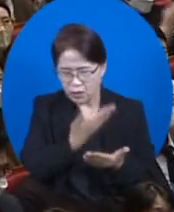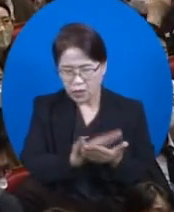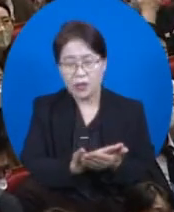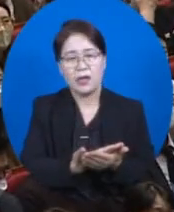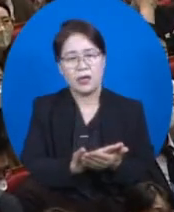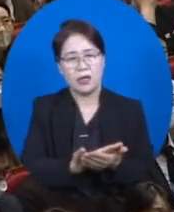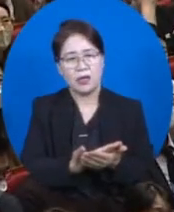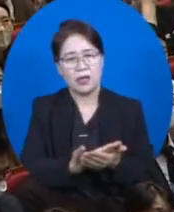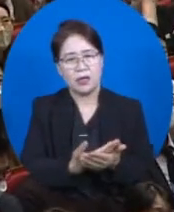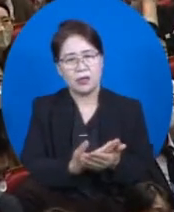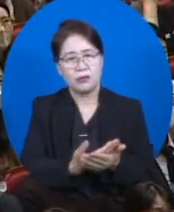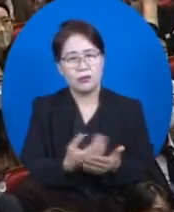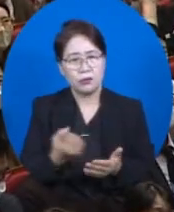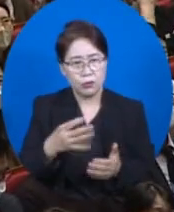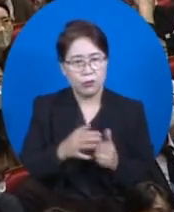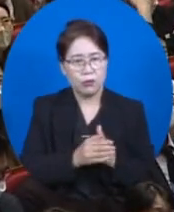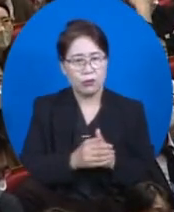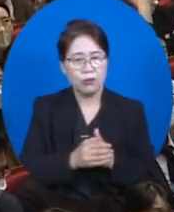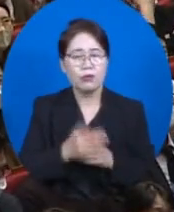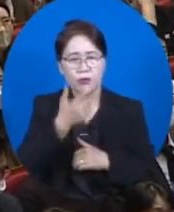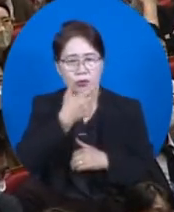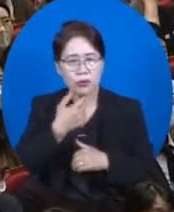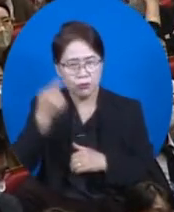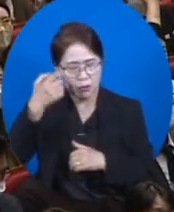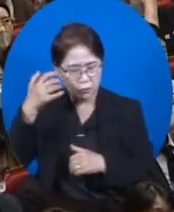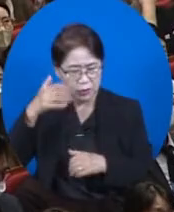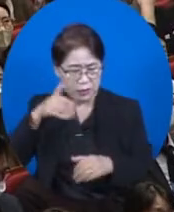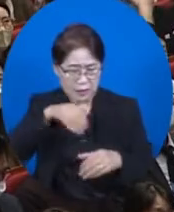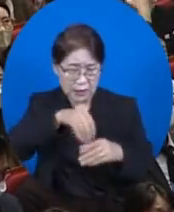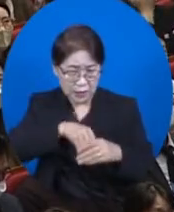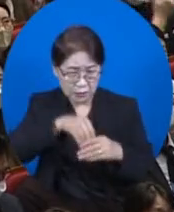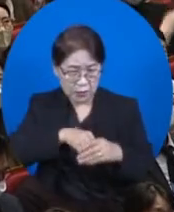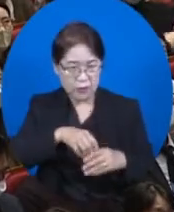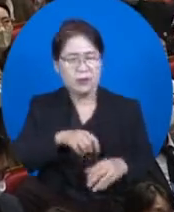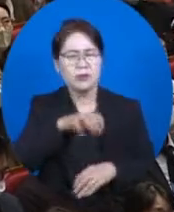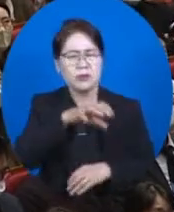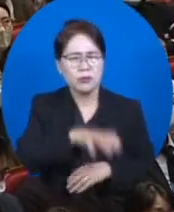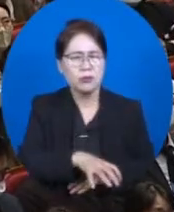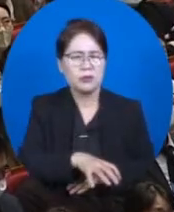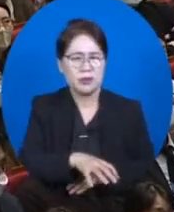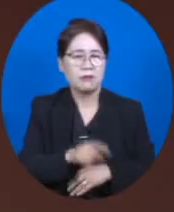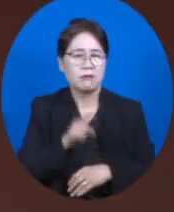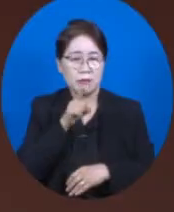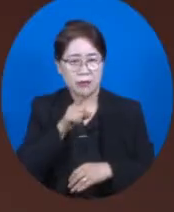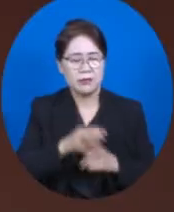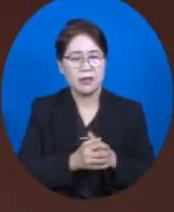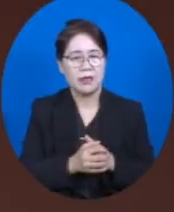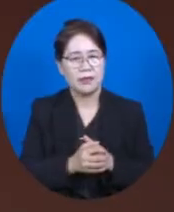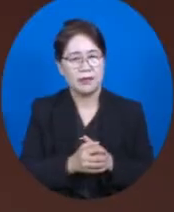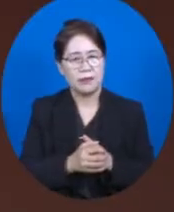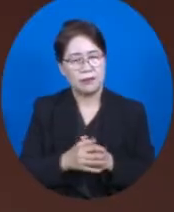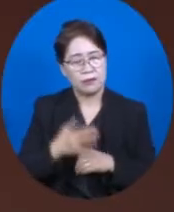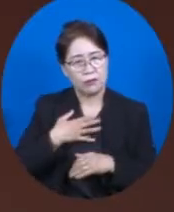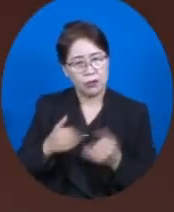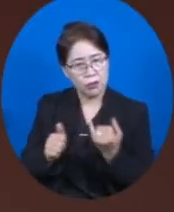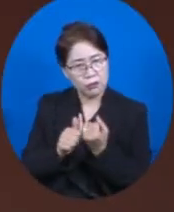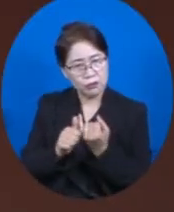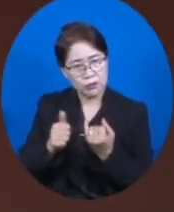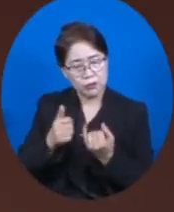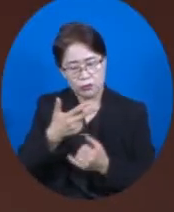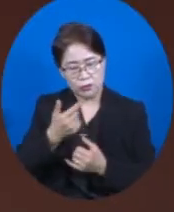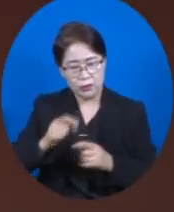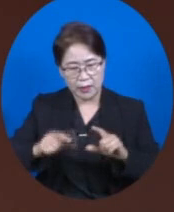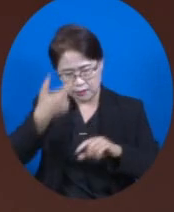영국의 혼이 남아 있는 사원이라고 말할 수 있어요 제 부분은 주일날 예배를 드리기 위해서